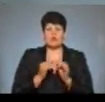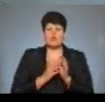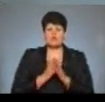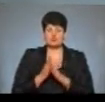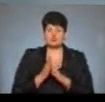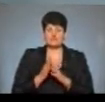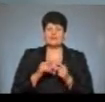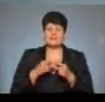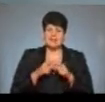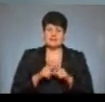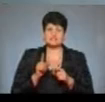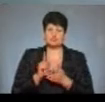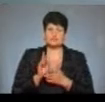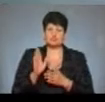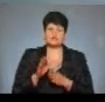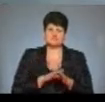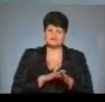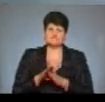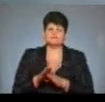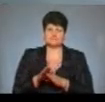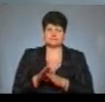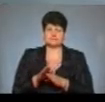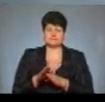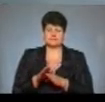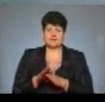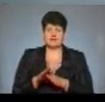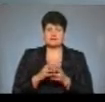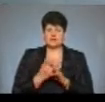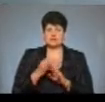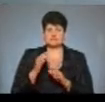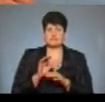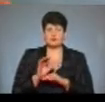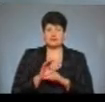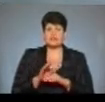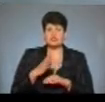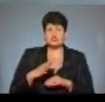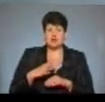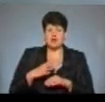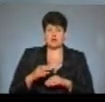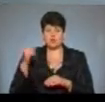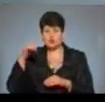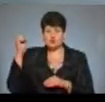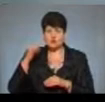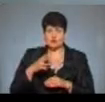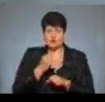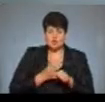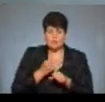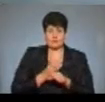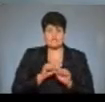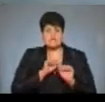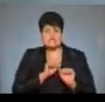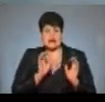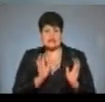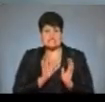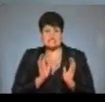в агротехніці, повинна витримана. І аграрії чекають того вікна сонячного, щоб обробити посіви,